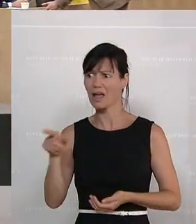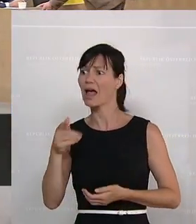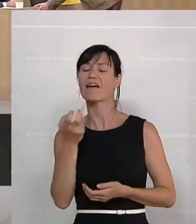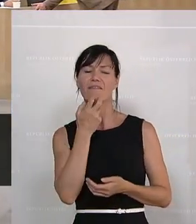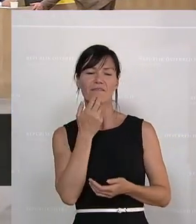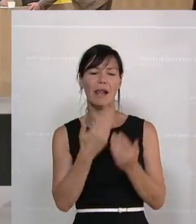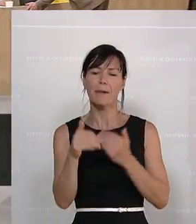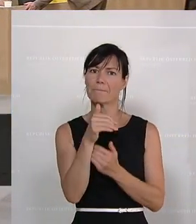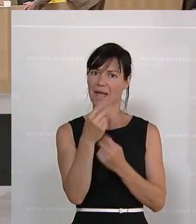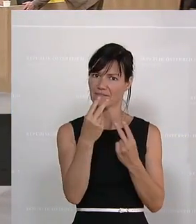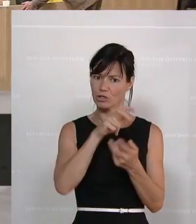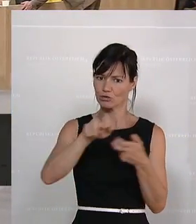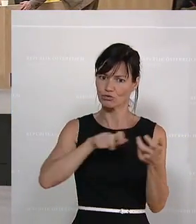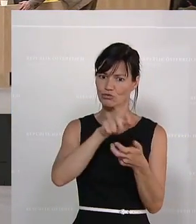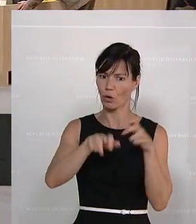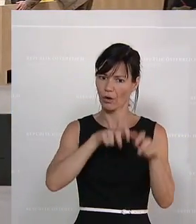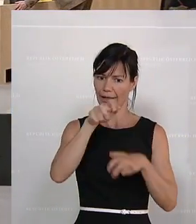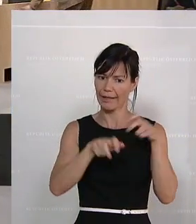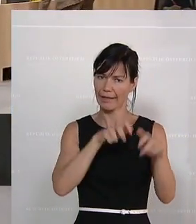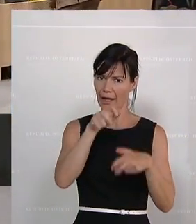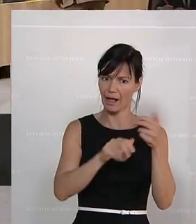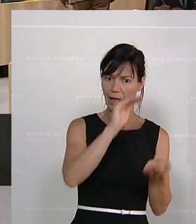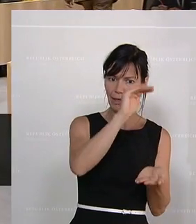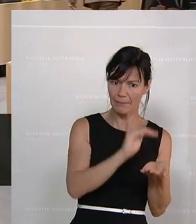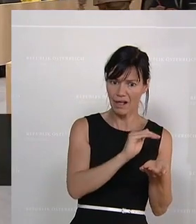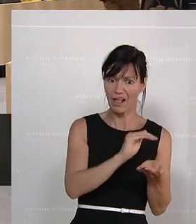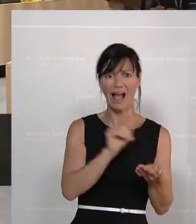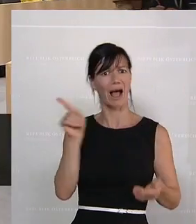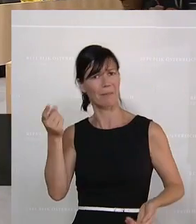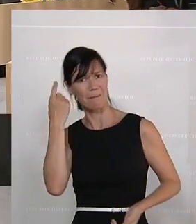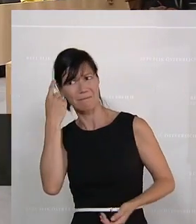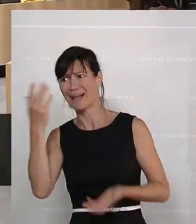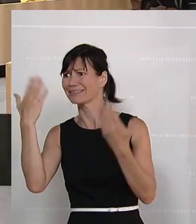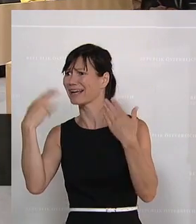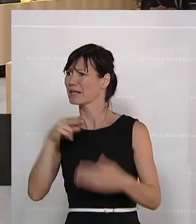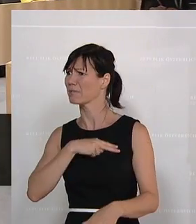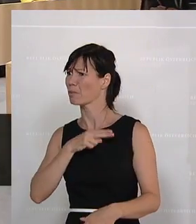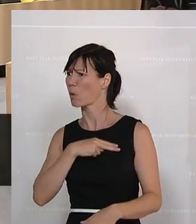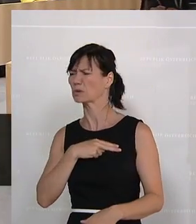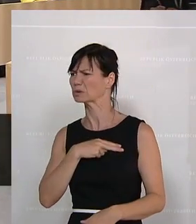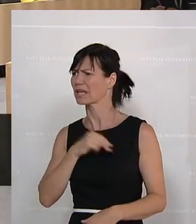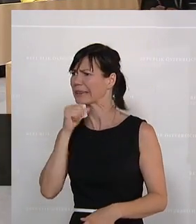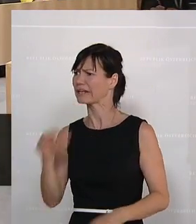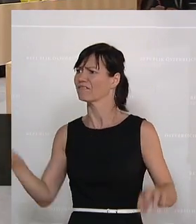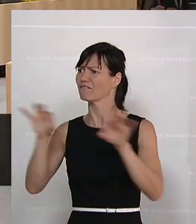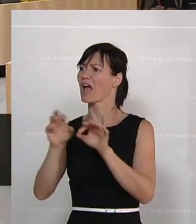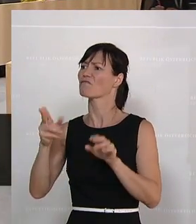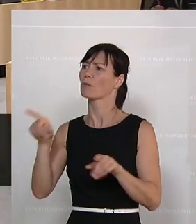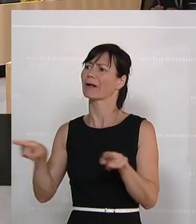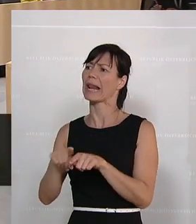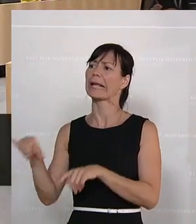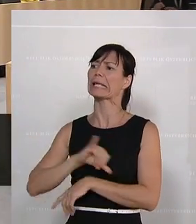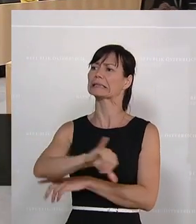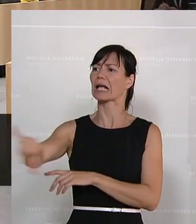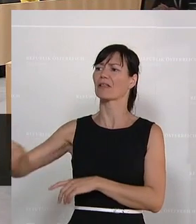direkt auf den konten landet als gießkanne verurteilen dann verstehe nicht wie das gehen soll es diese mehrwertsteuersenkung